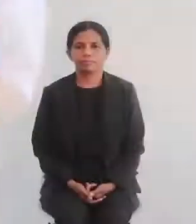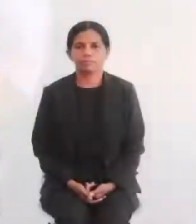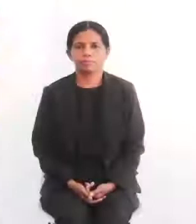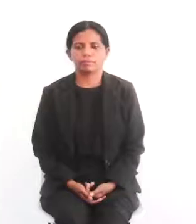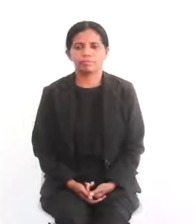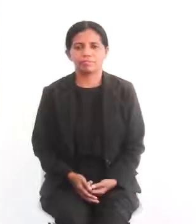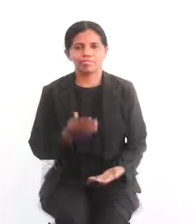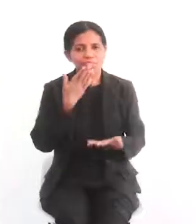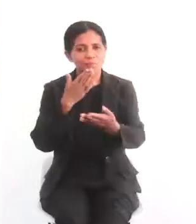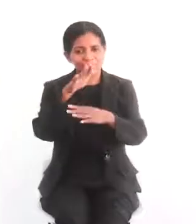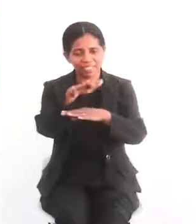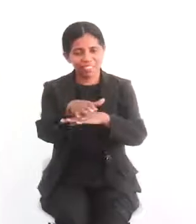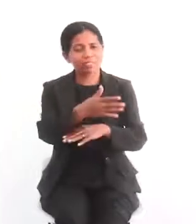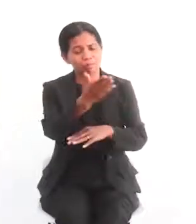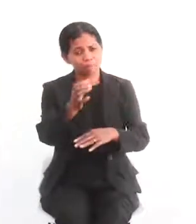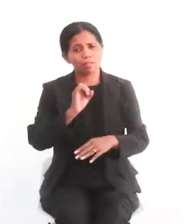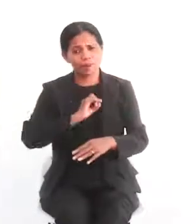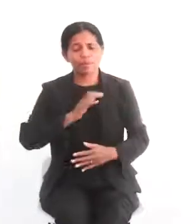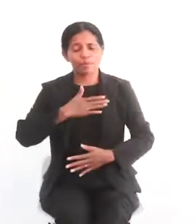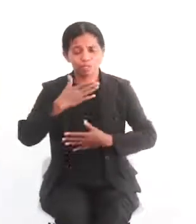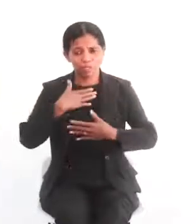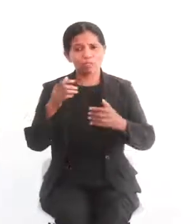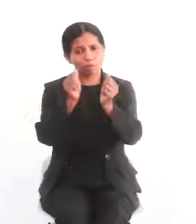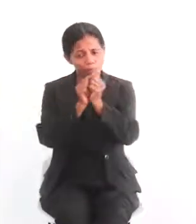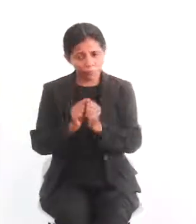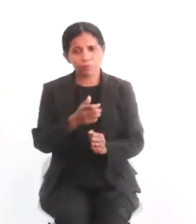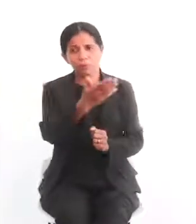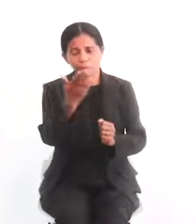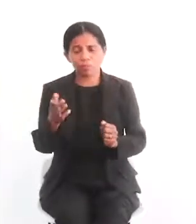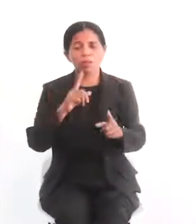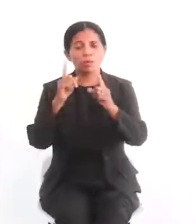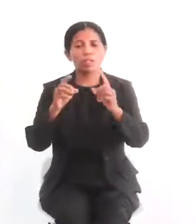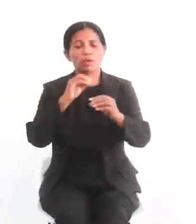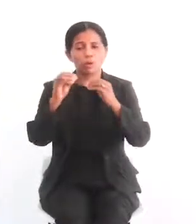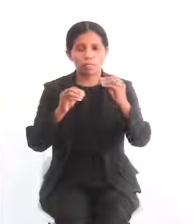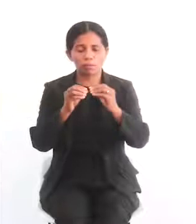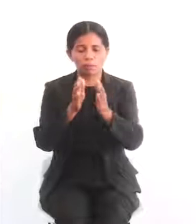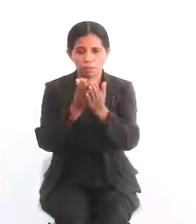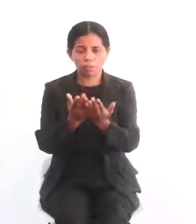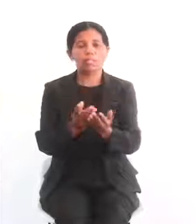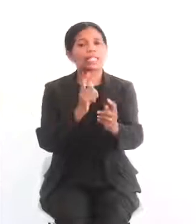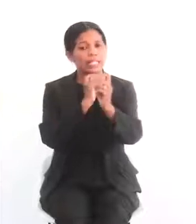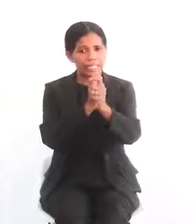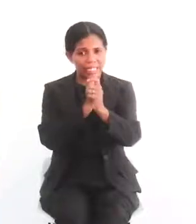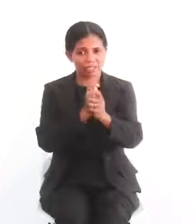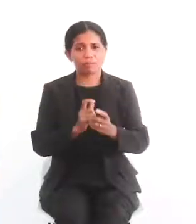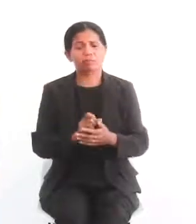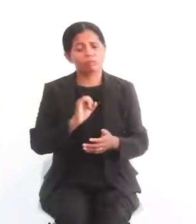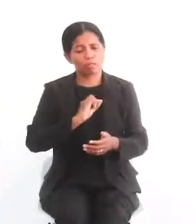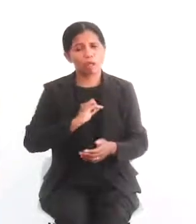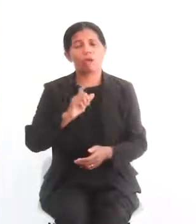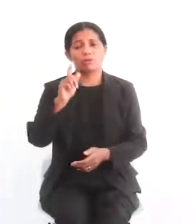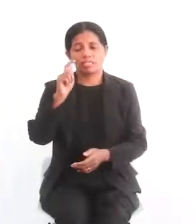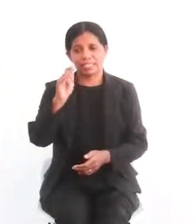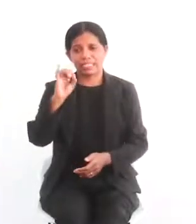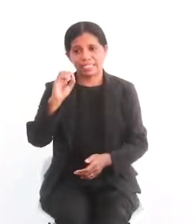Boa tarde, Alin Sira. Hau kontente fil fali mai hamutu ko imi atu kolia kona ba gramatika ia lian tetun. Hau tita, hau hein